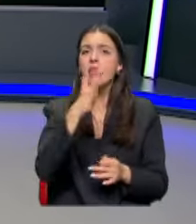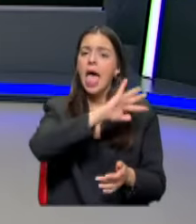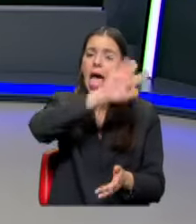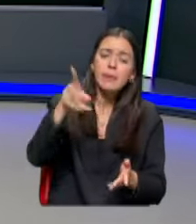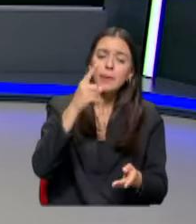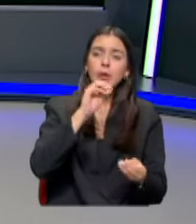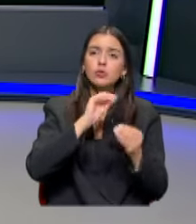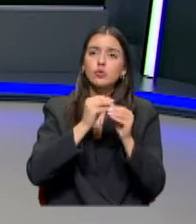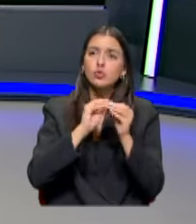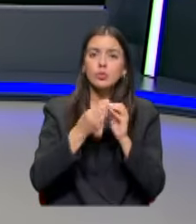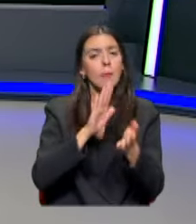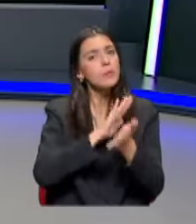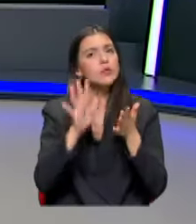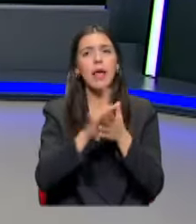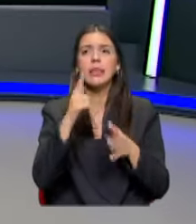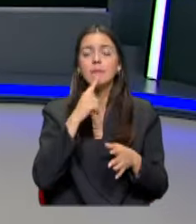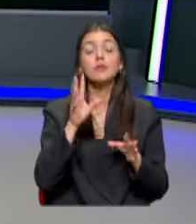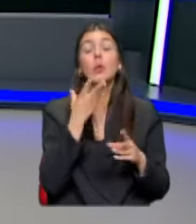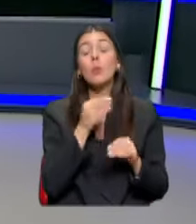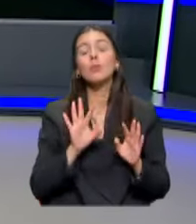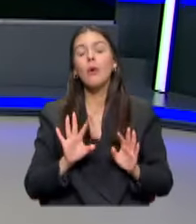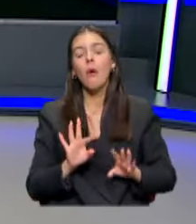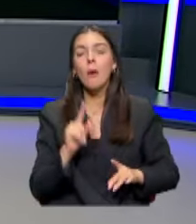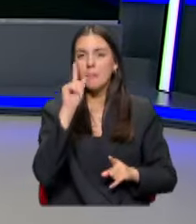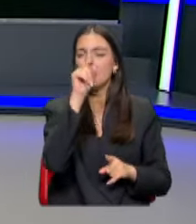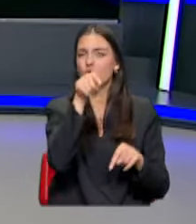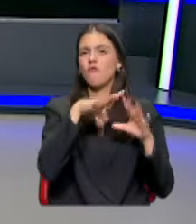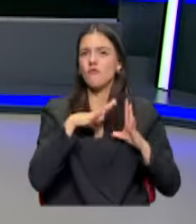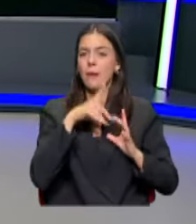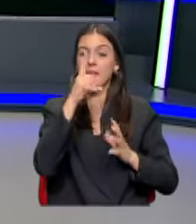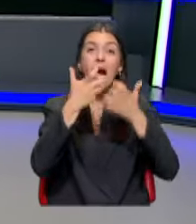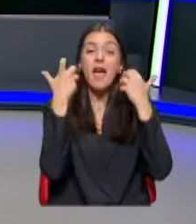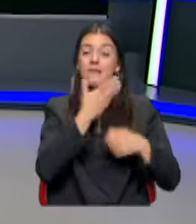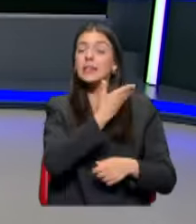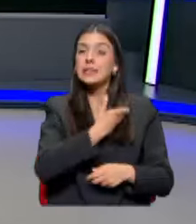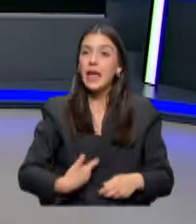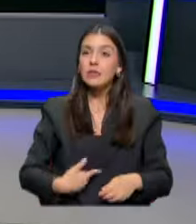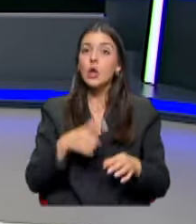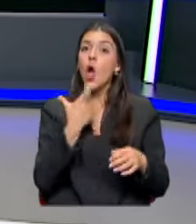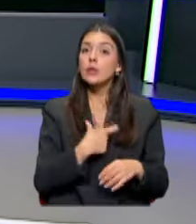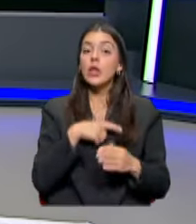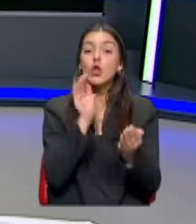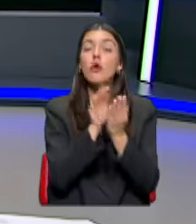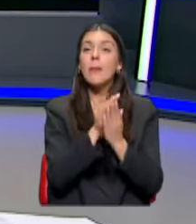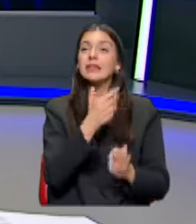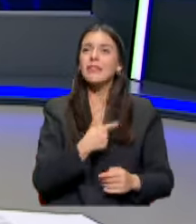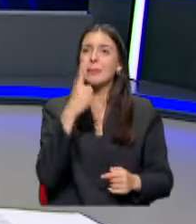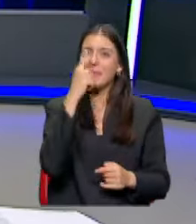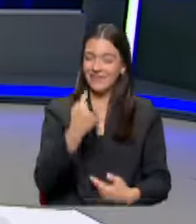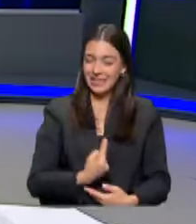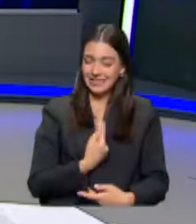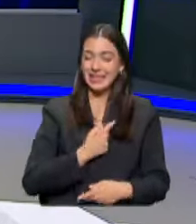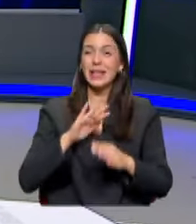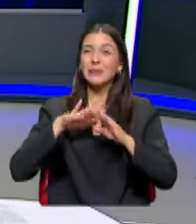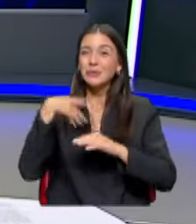bir çözelim deyince olmuyor efendim. Bir de tabii şu var. Bir de hayvan sevgisini, özellikle köpek sevgisini bir kere